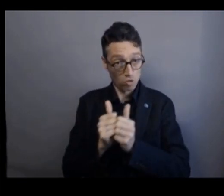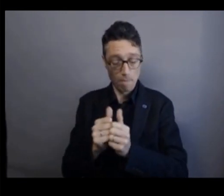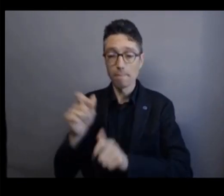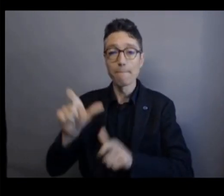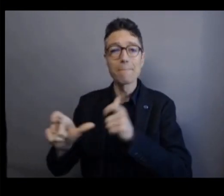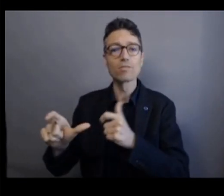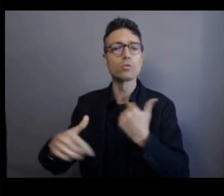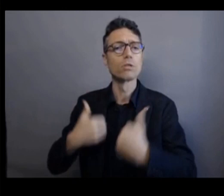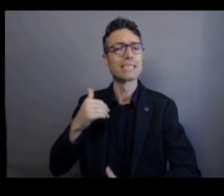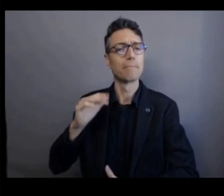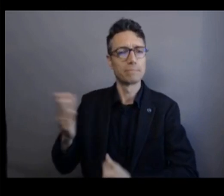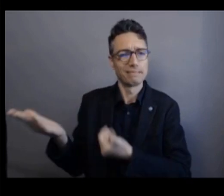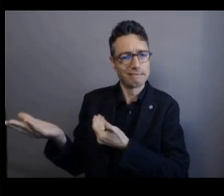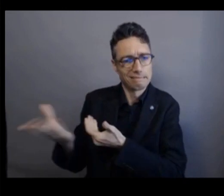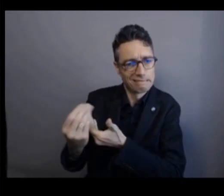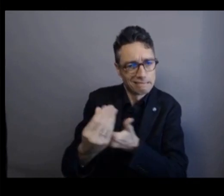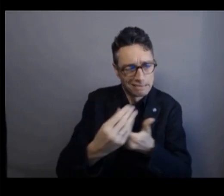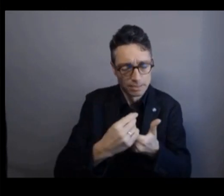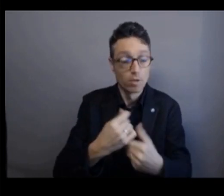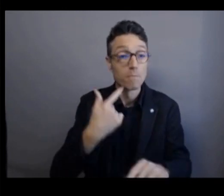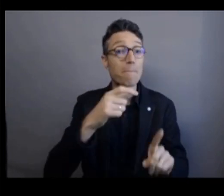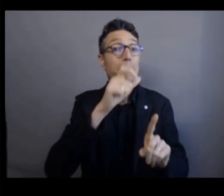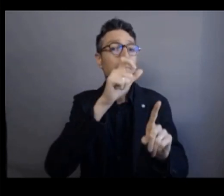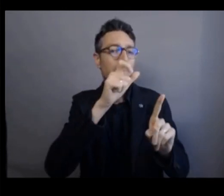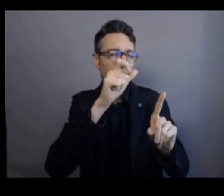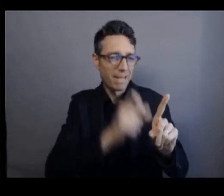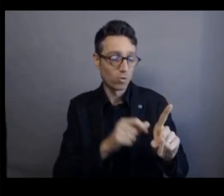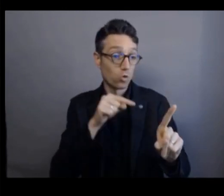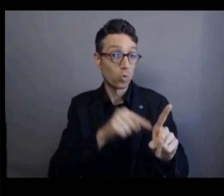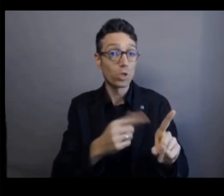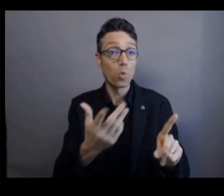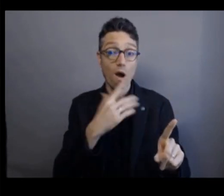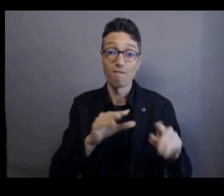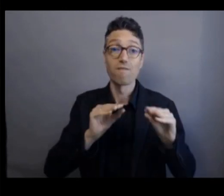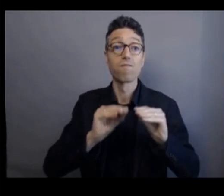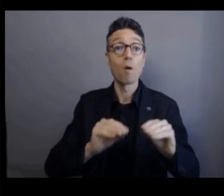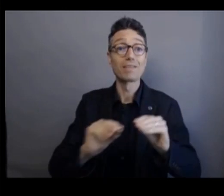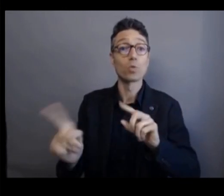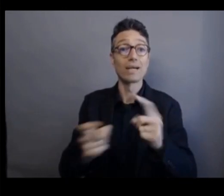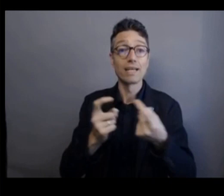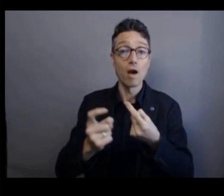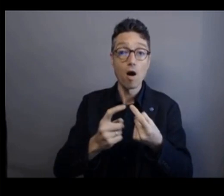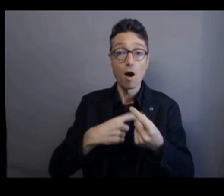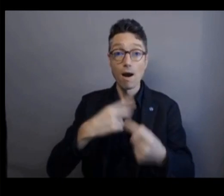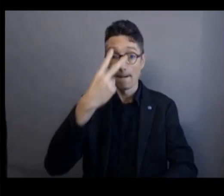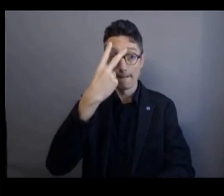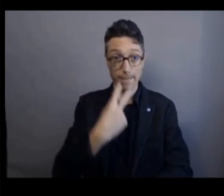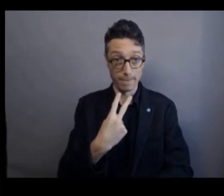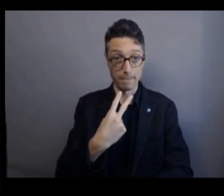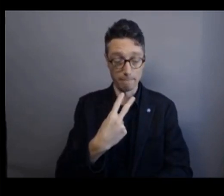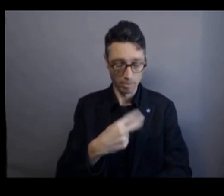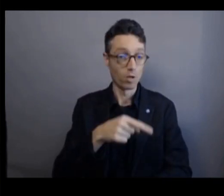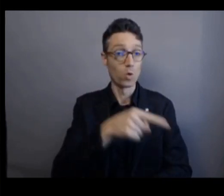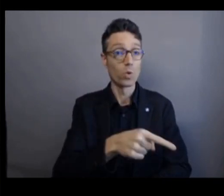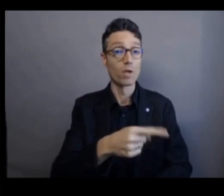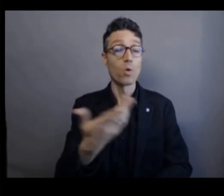s'appelle Speak You et qui fait des formations sur l'accueil des clients déficients visuels, et qui va jusqu'à adapter les recettes de cuisine